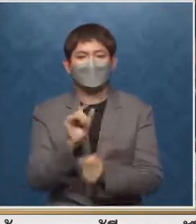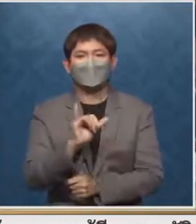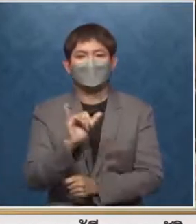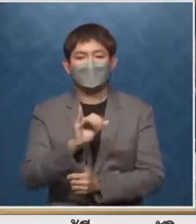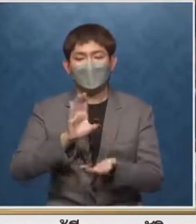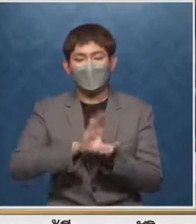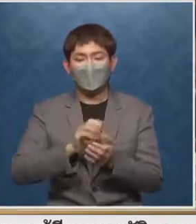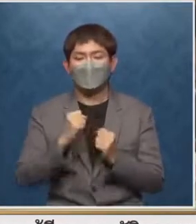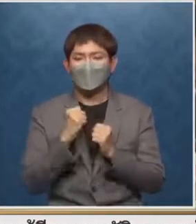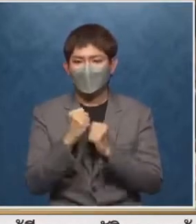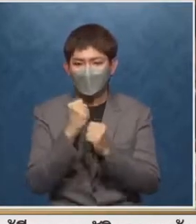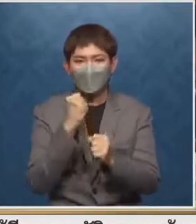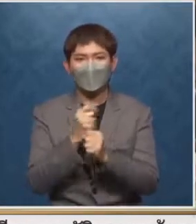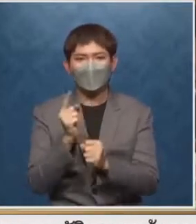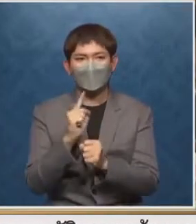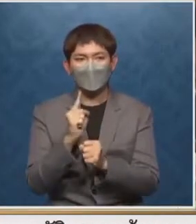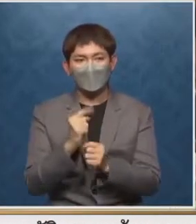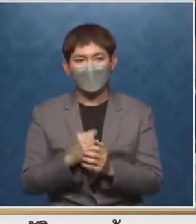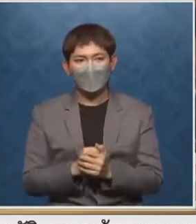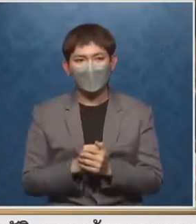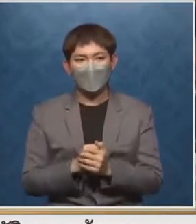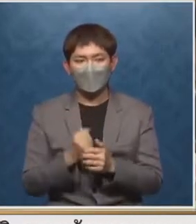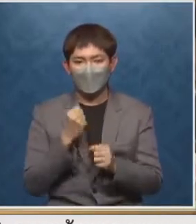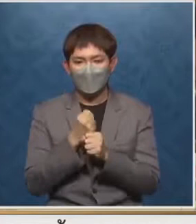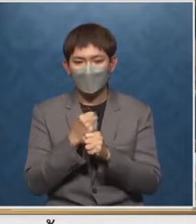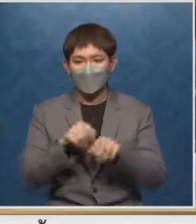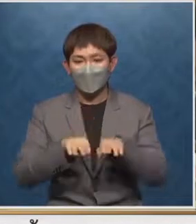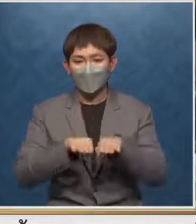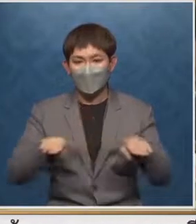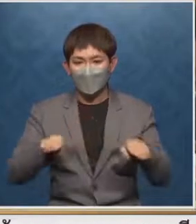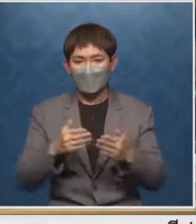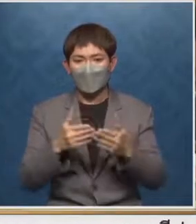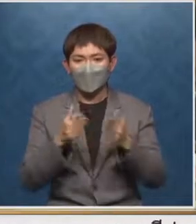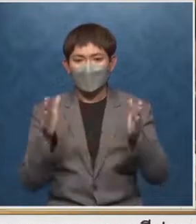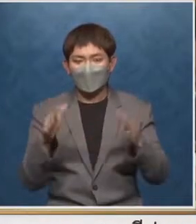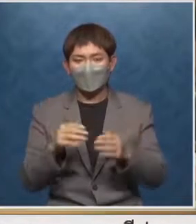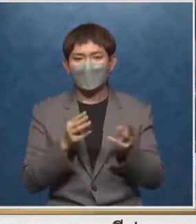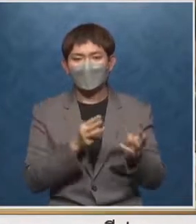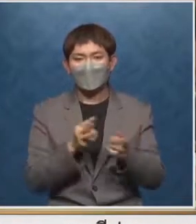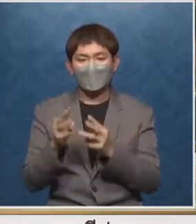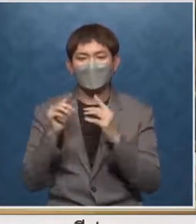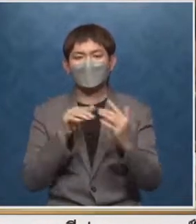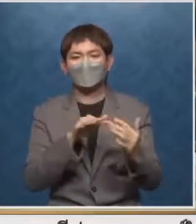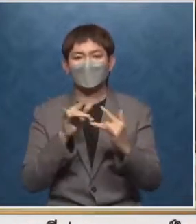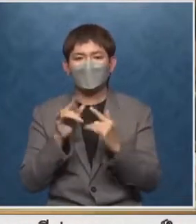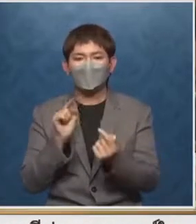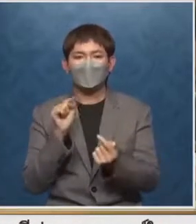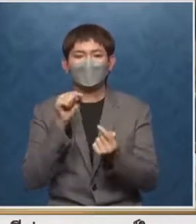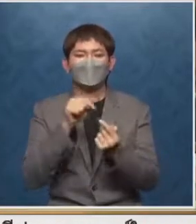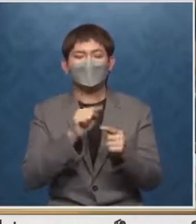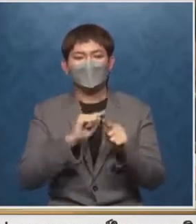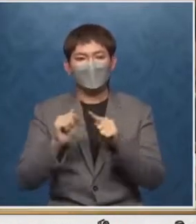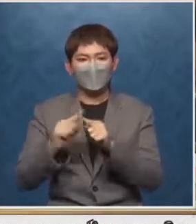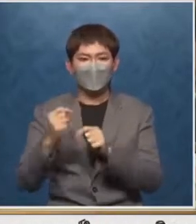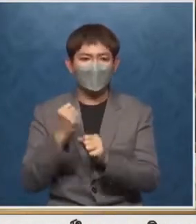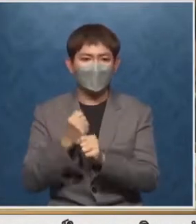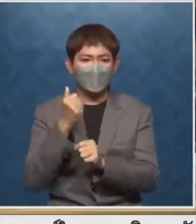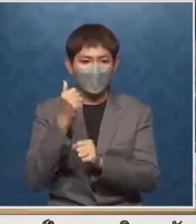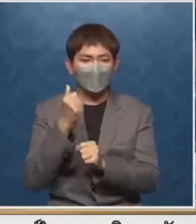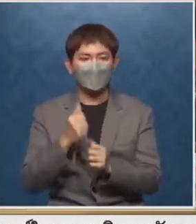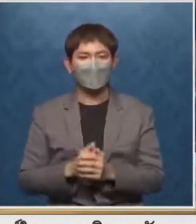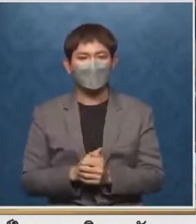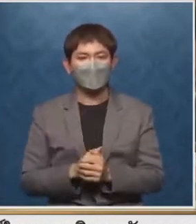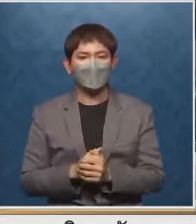นก็พยายามที่จะสร้างมาตรการในการเปิดช่องทางการสื่อสารให้เข้าถึงทุกกลุ่มอยู่นะครับ